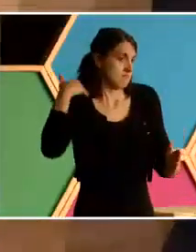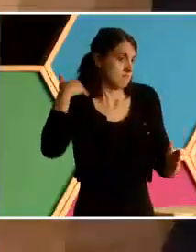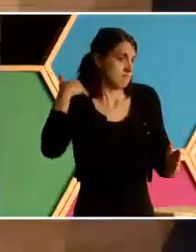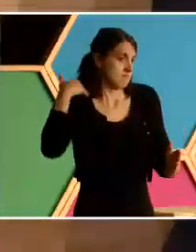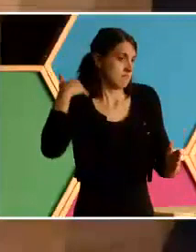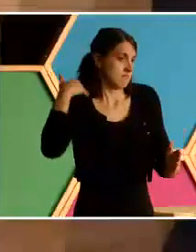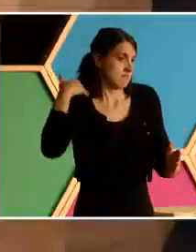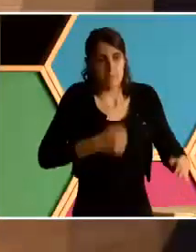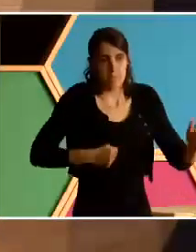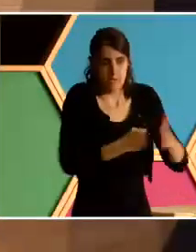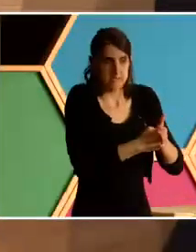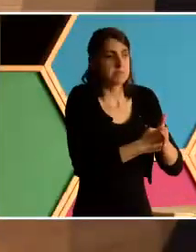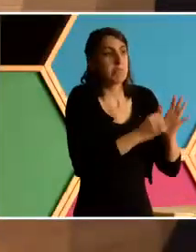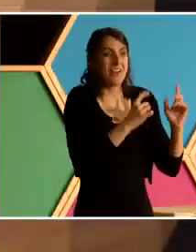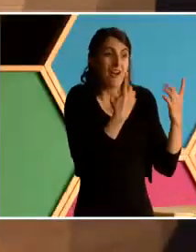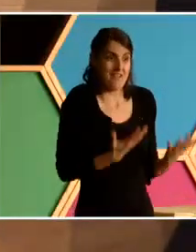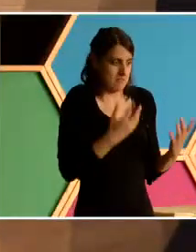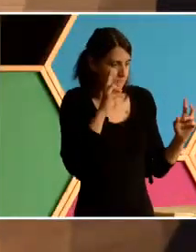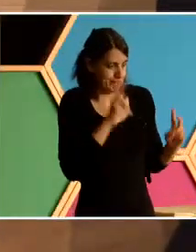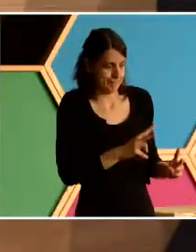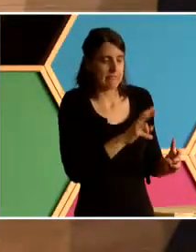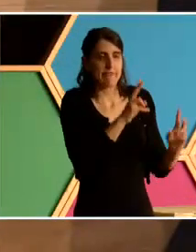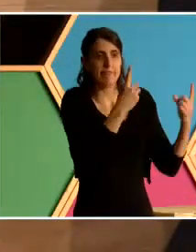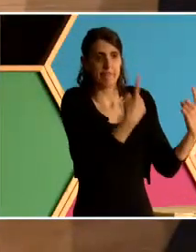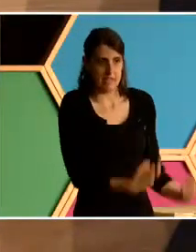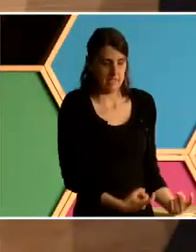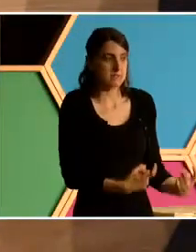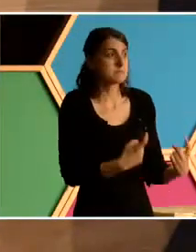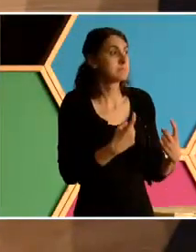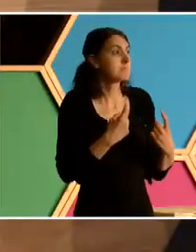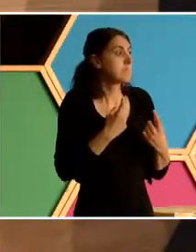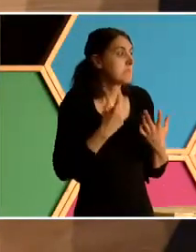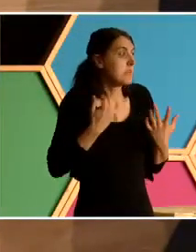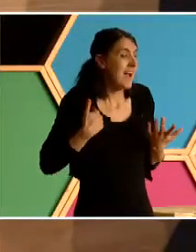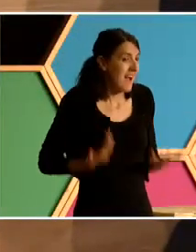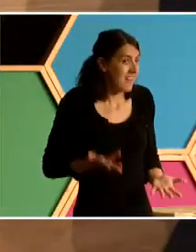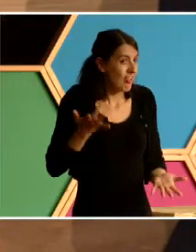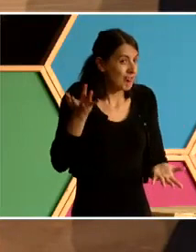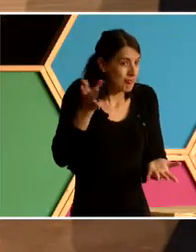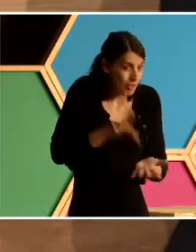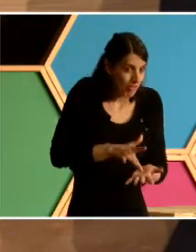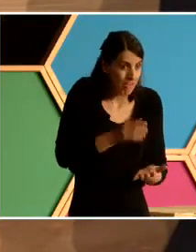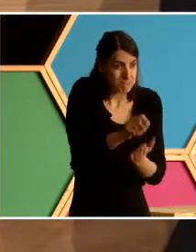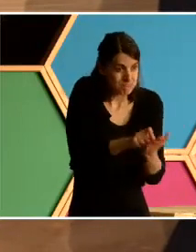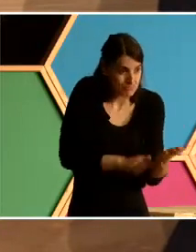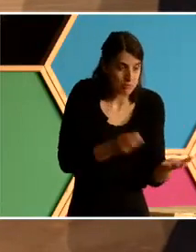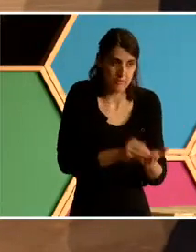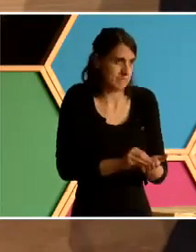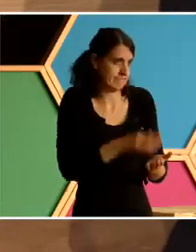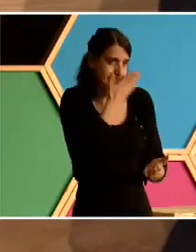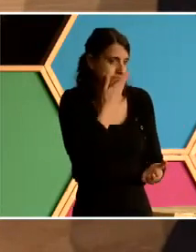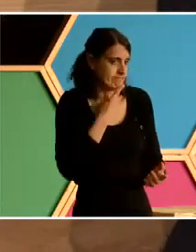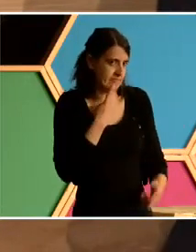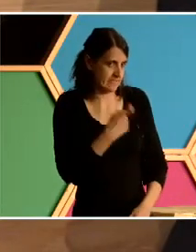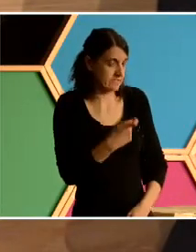buits considerables. Seria possible refer-la? La meva impressió és que no. Aquell moment hi havia una